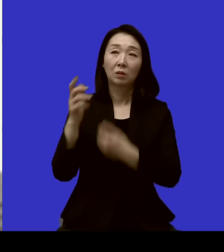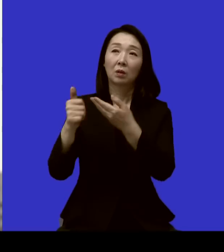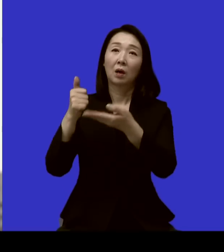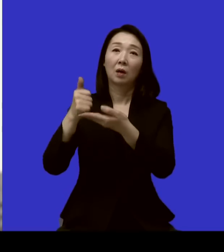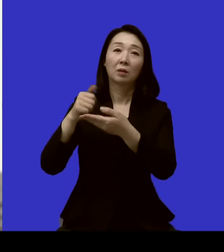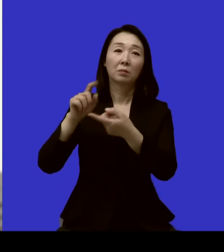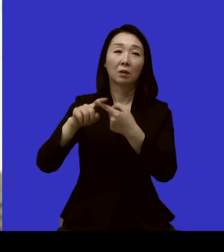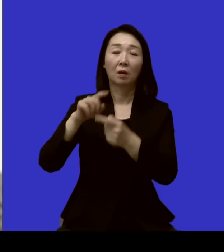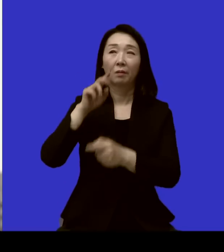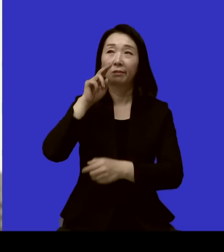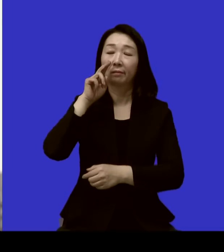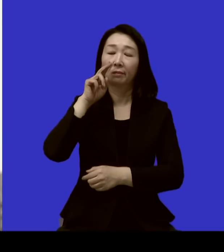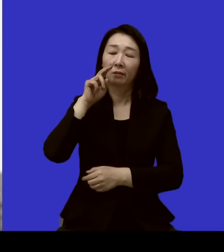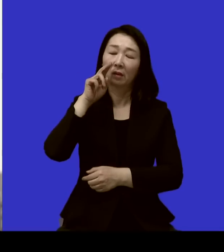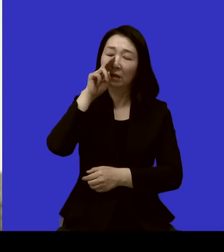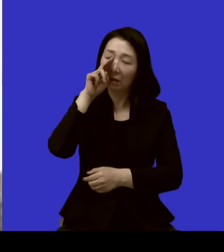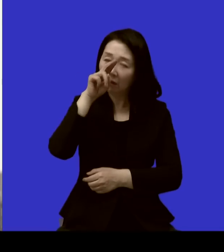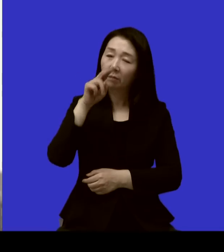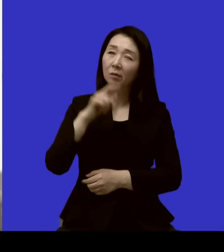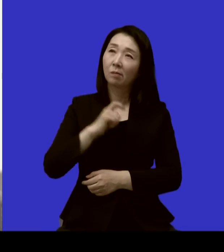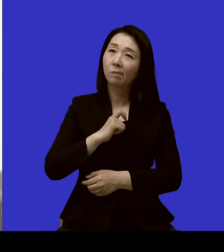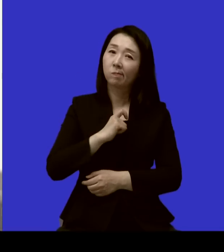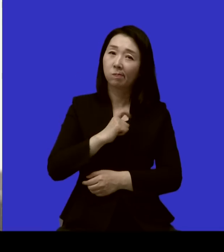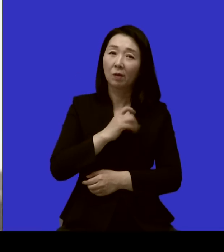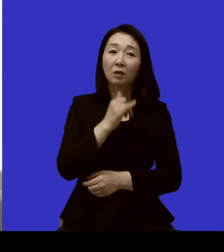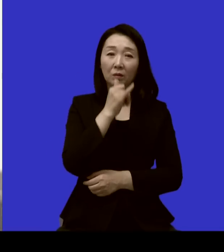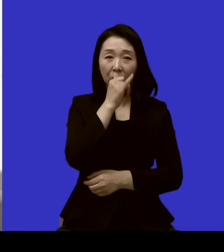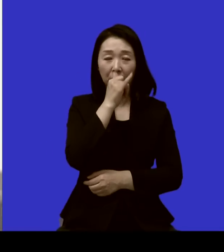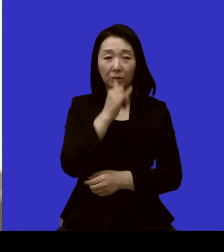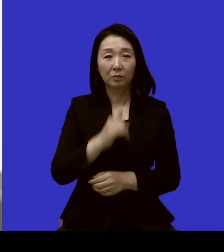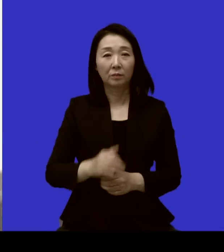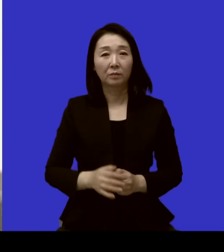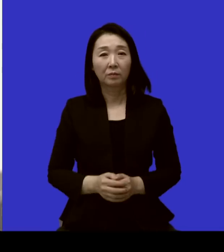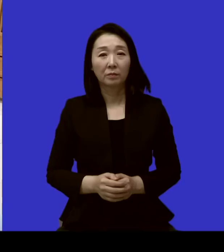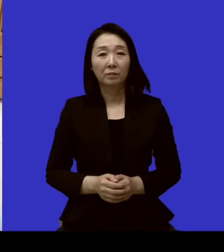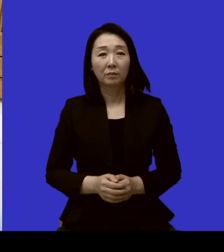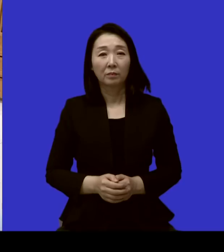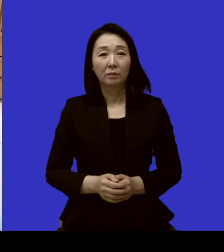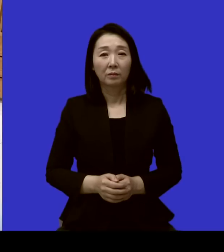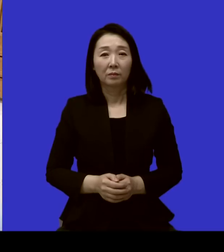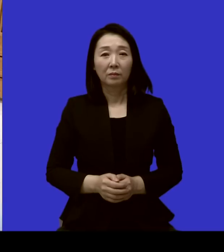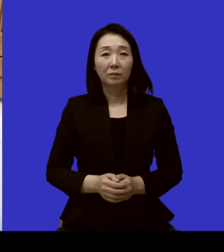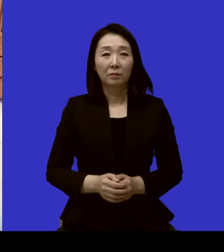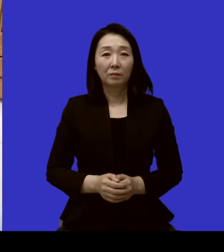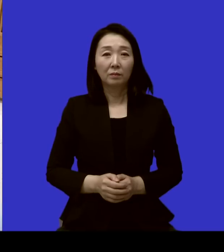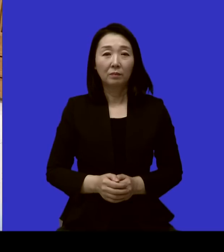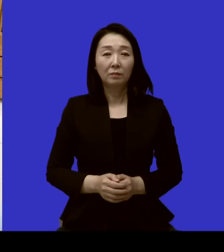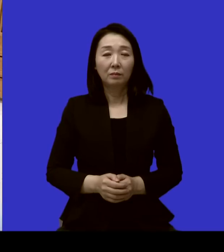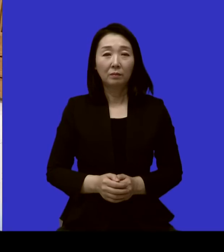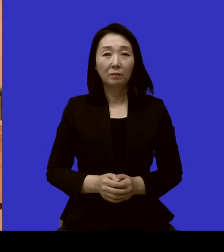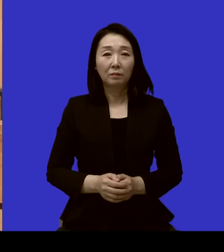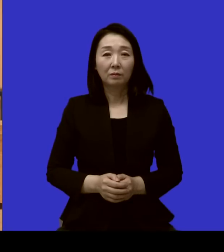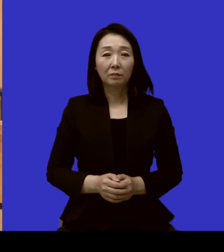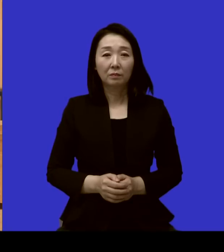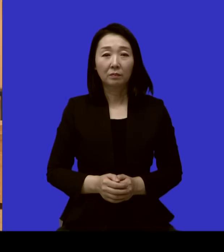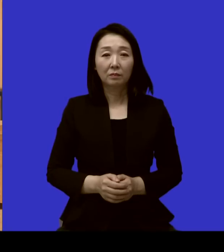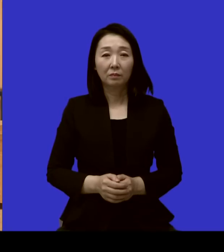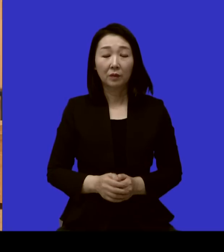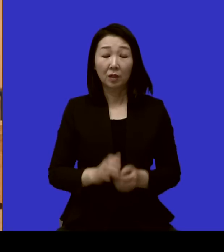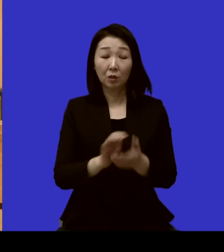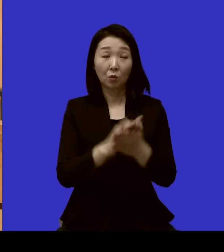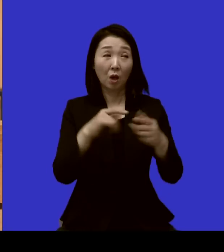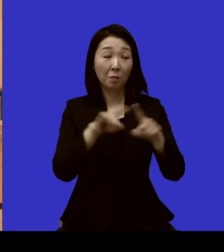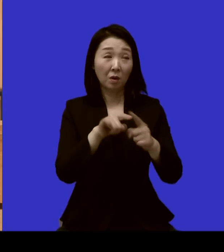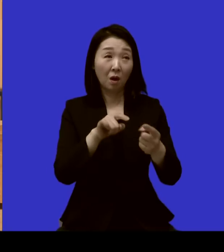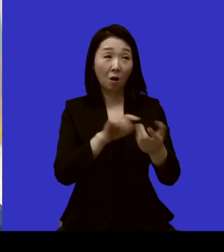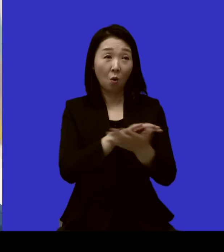어떤 의문? 네네. 그런 것들이 처음으로 생겨났던 신비한 체험이었던 것 같습니다. 만약 그 친구들이 그래 네. 같이 어울렸으면 그렇죠. 같이